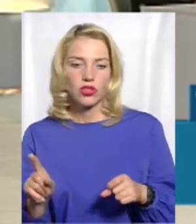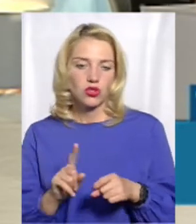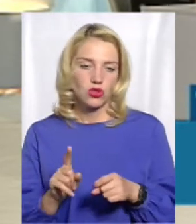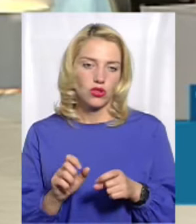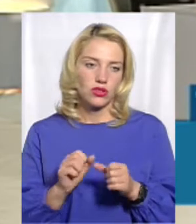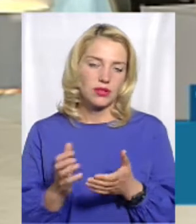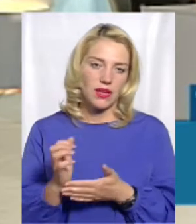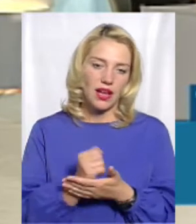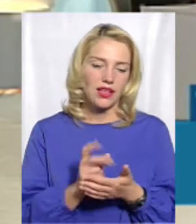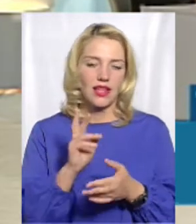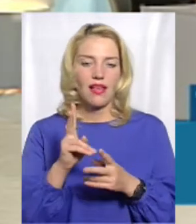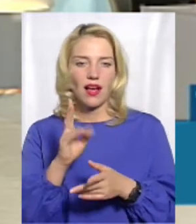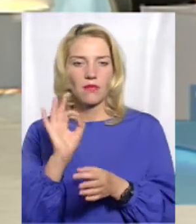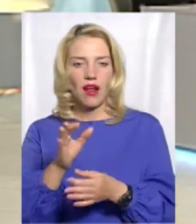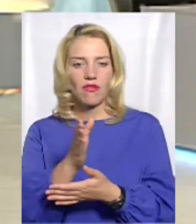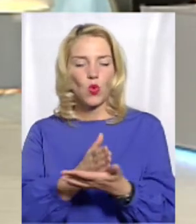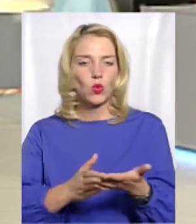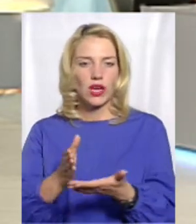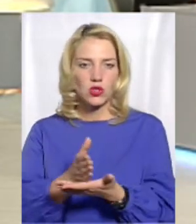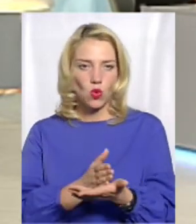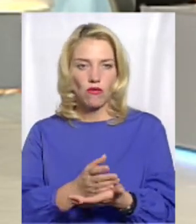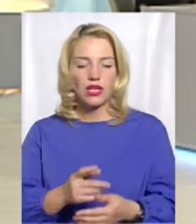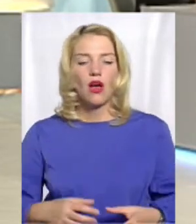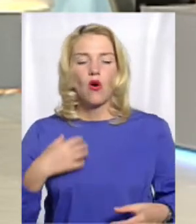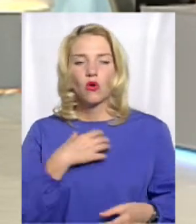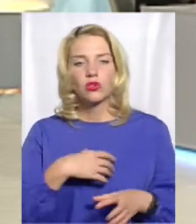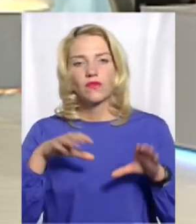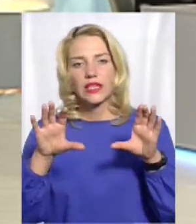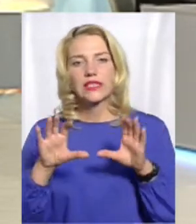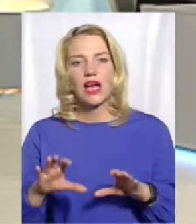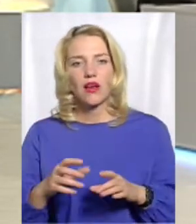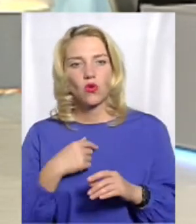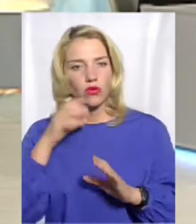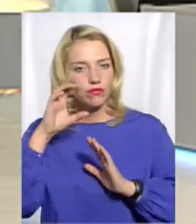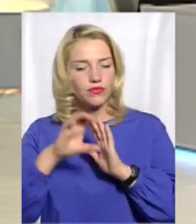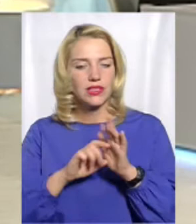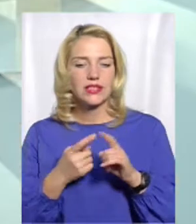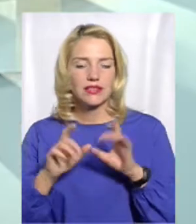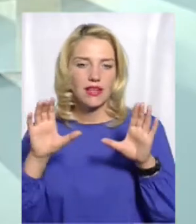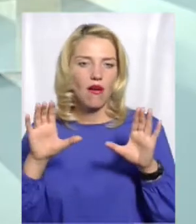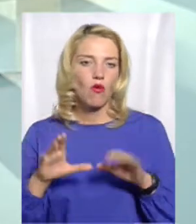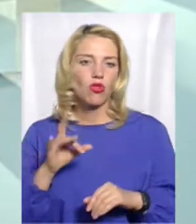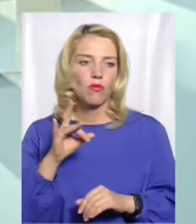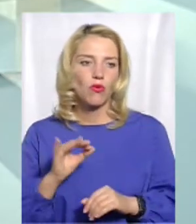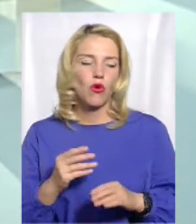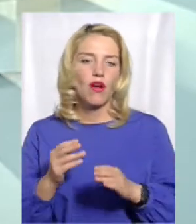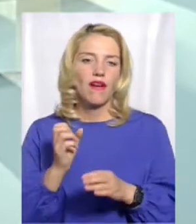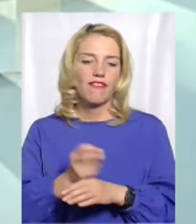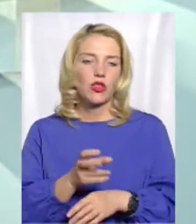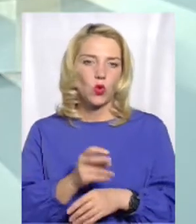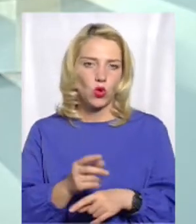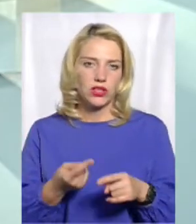будете утилізовувати, де збирати? Основним законом, яким ми керуємось, це є закон про відходи, яким чітко визначено,